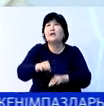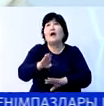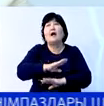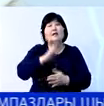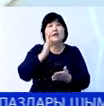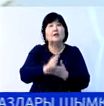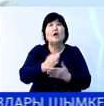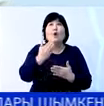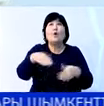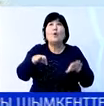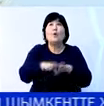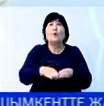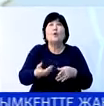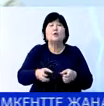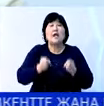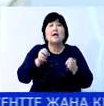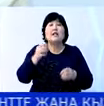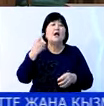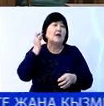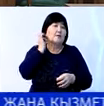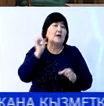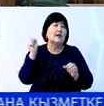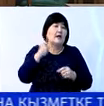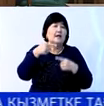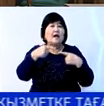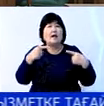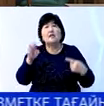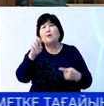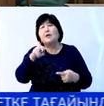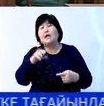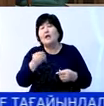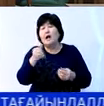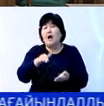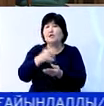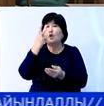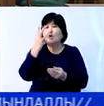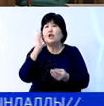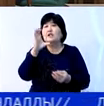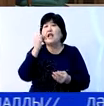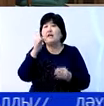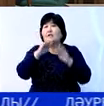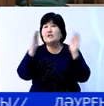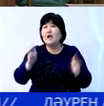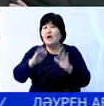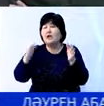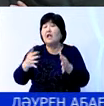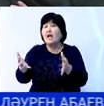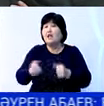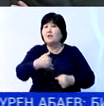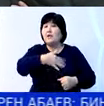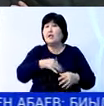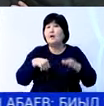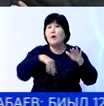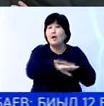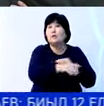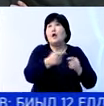тапқан. Оған қоса қарақшылар бриллиант бұйымдар мен қомақты көлемде ақша салынған үш сейфті иемденіп, өздерімен алып кеткен еді. Бұл